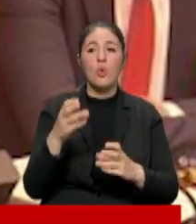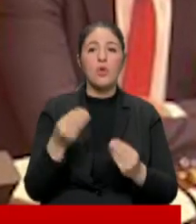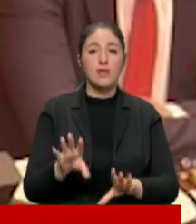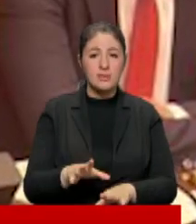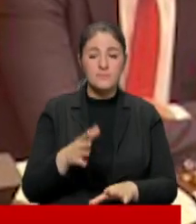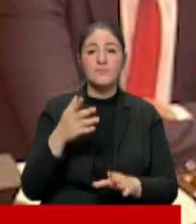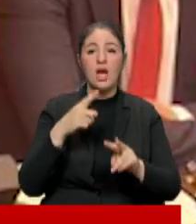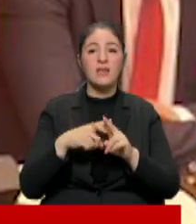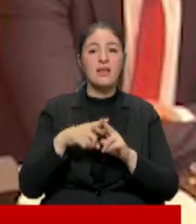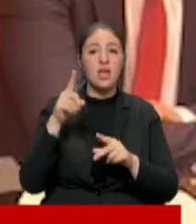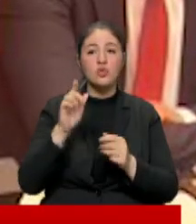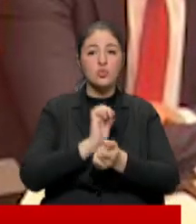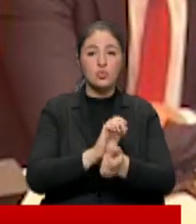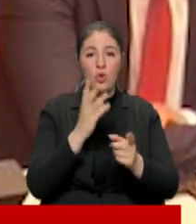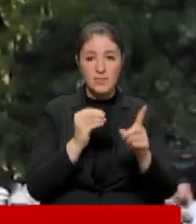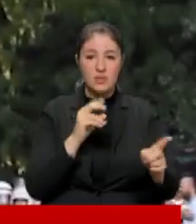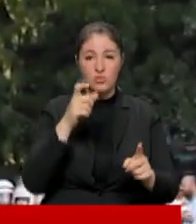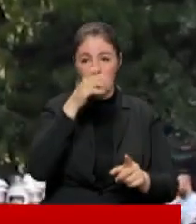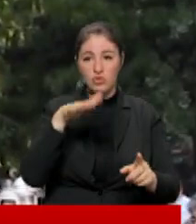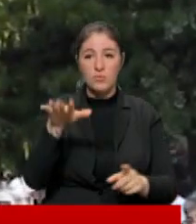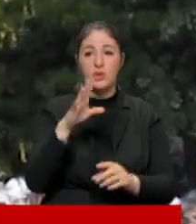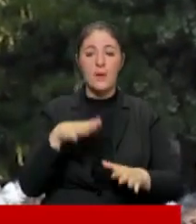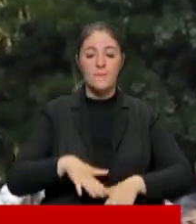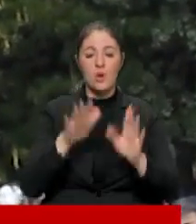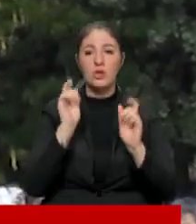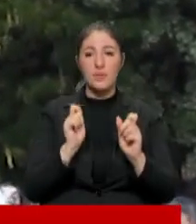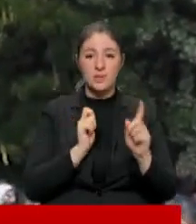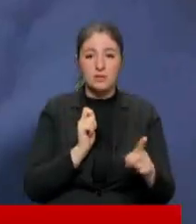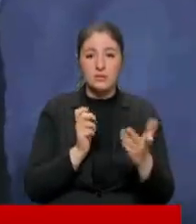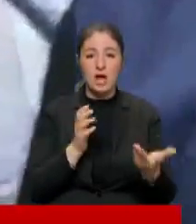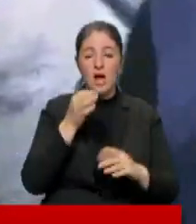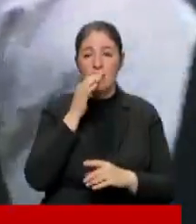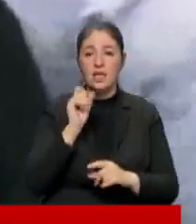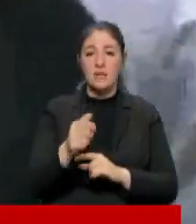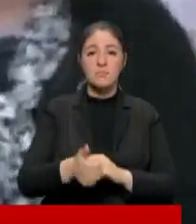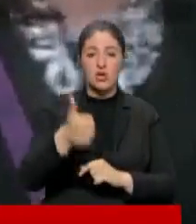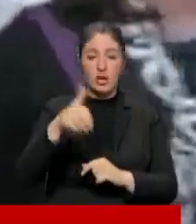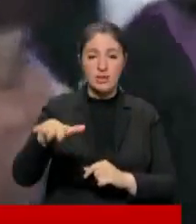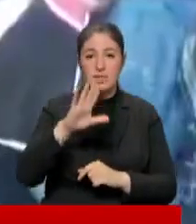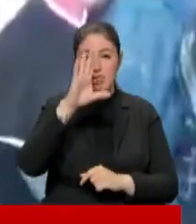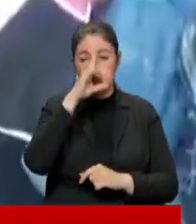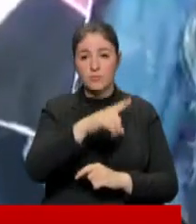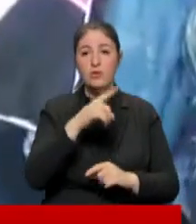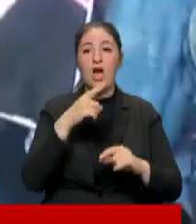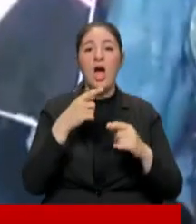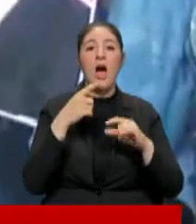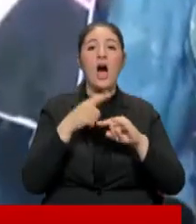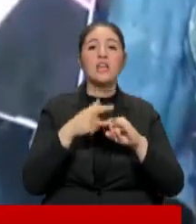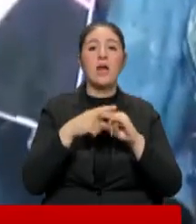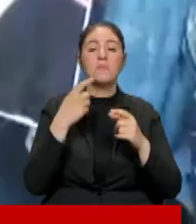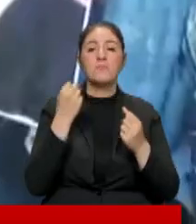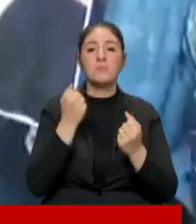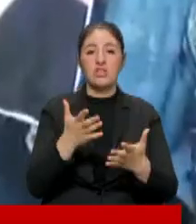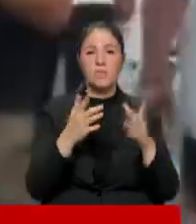alamadı. Atalay'ın tutukluluğu Türkiye'nin dört bir yanında protesto edildi. Ankara'da il başkanlığı, İstanbul'da Haydarpaşa Garı